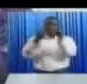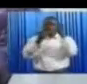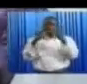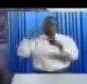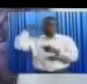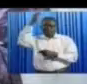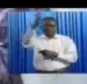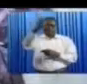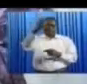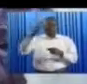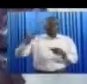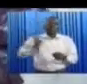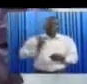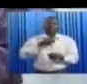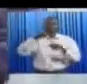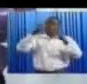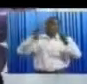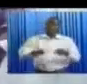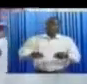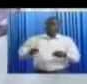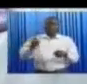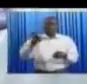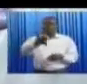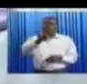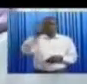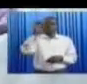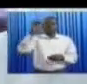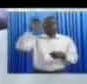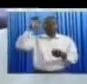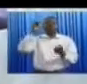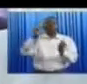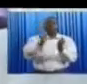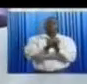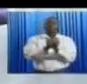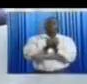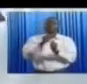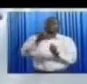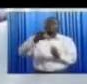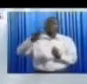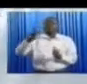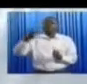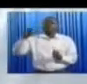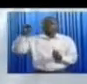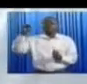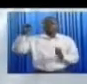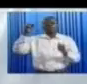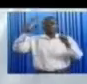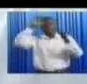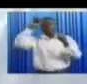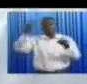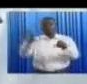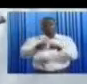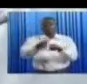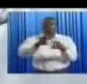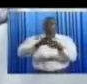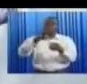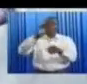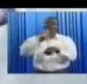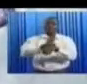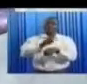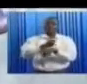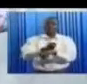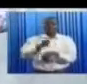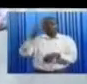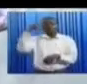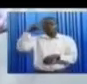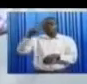dans une période très prochaine, nous puissions nous retrouver avec nos frères de la Côte d'Ivoire